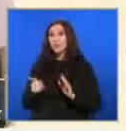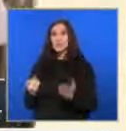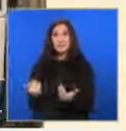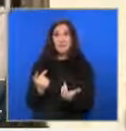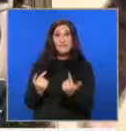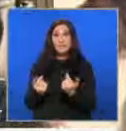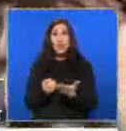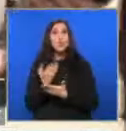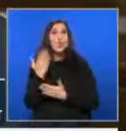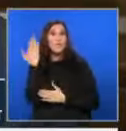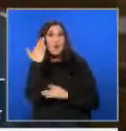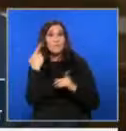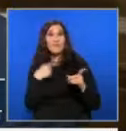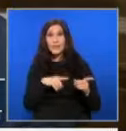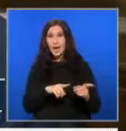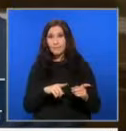обвиняеми.